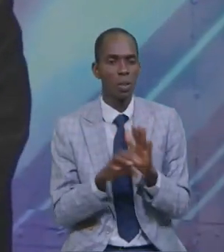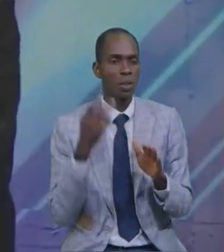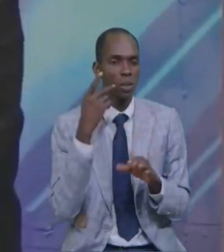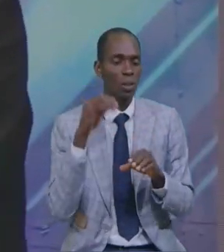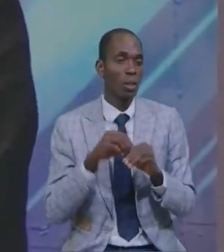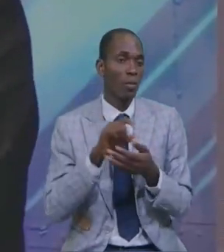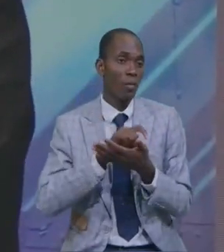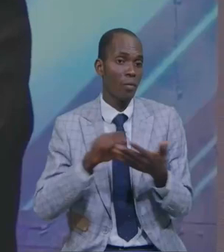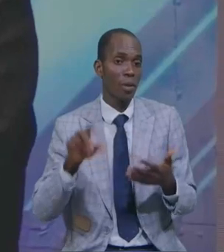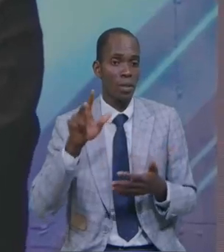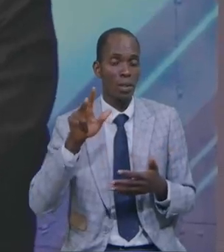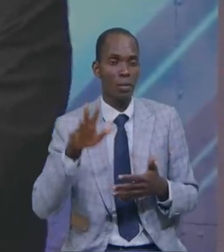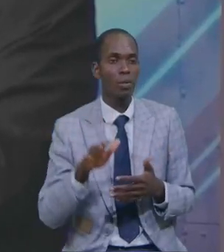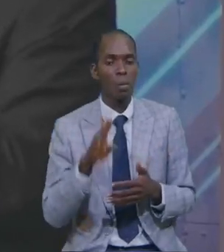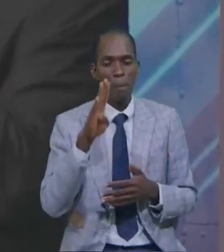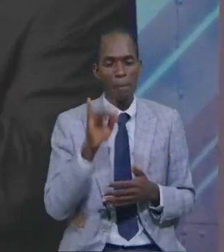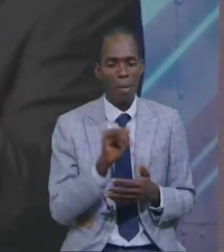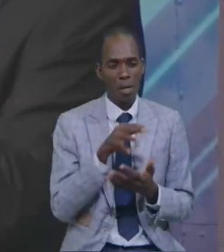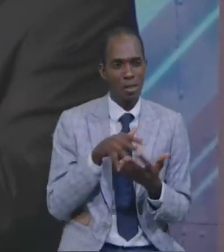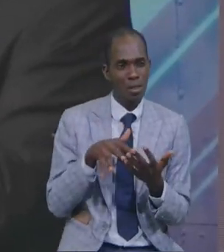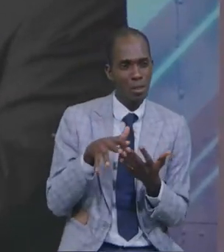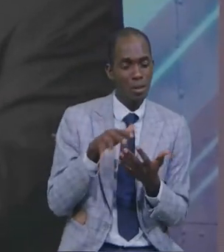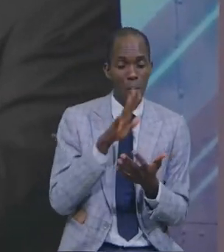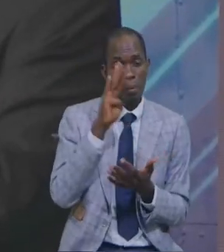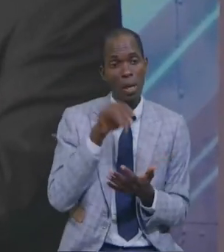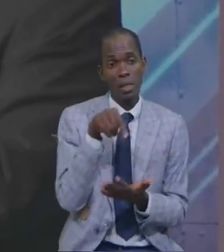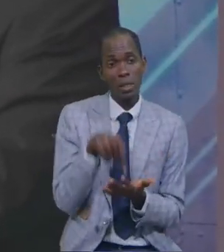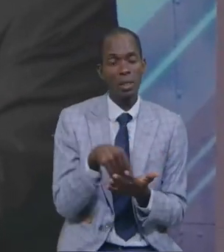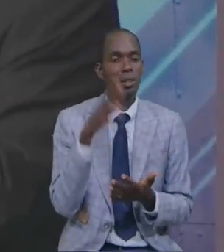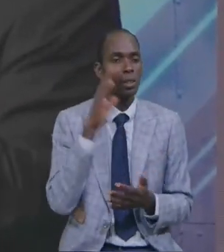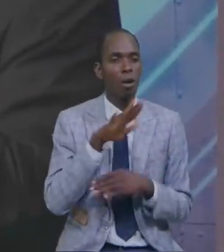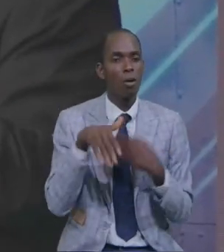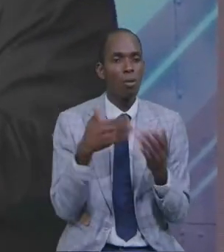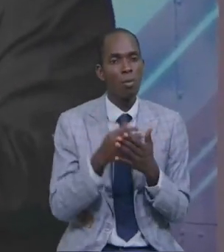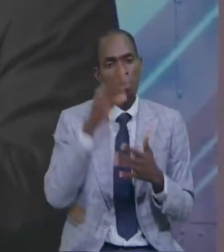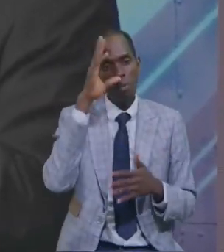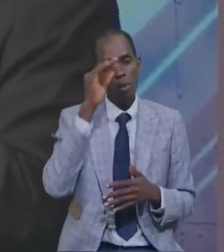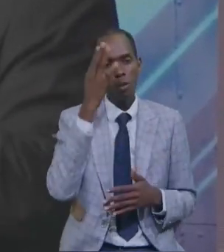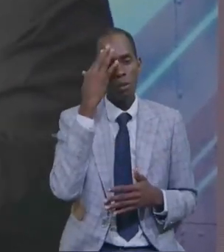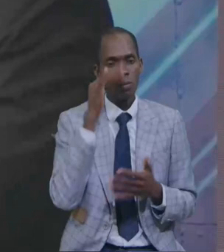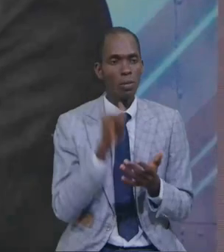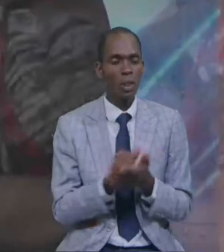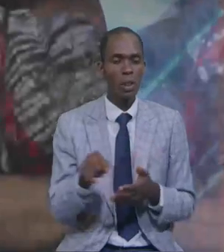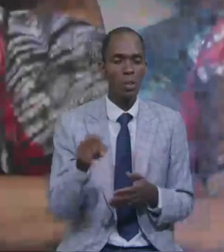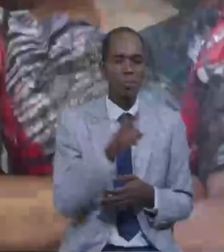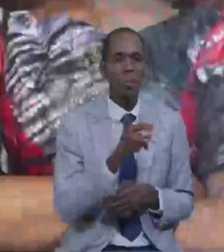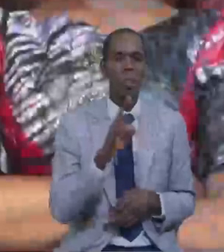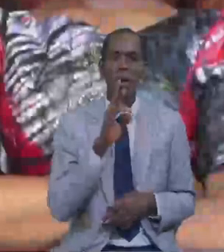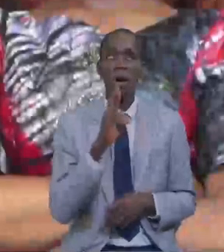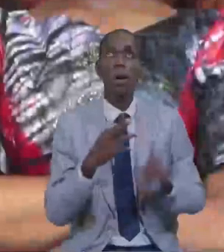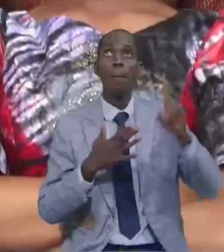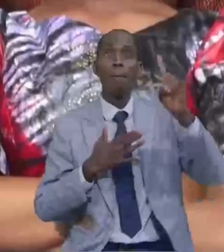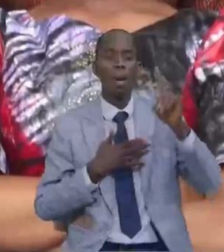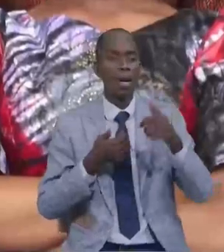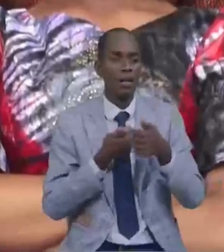êtes mes disciples. Si vous avez l'amour, ce n'est pas l'amour érotique, ce